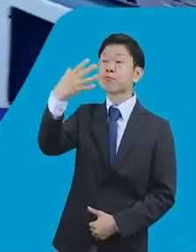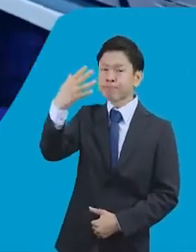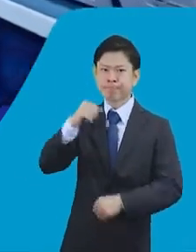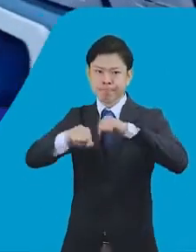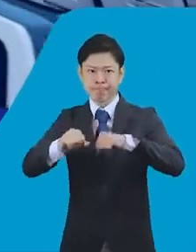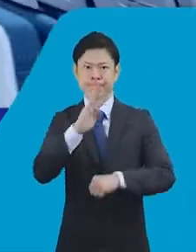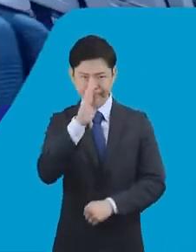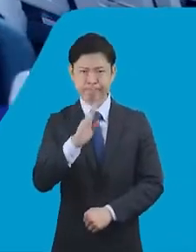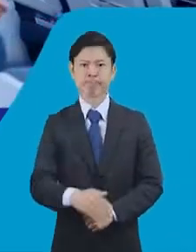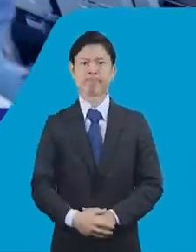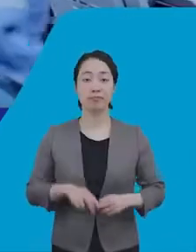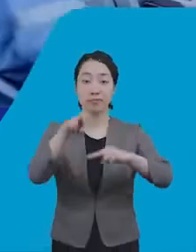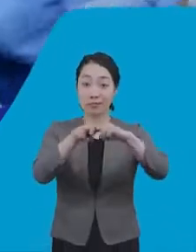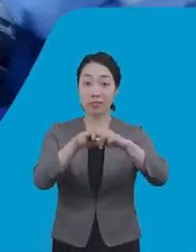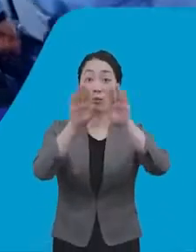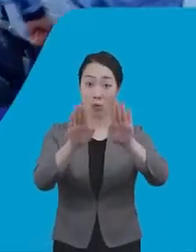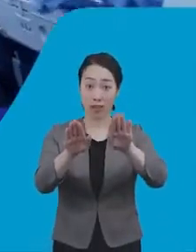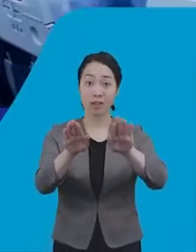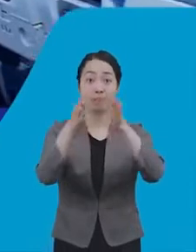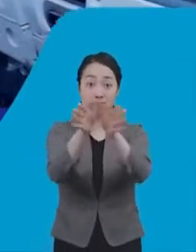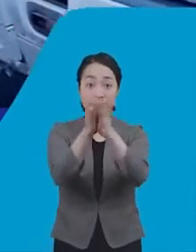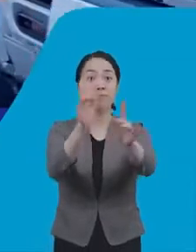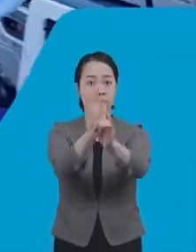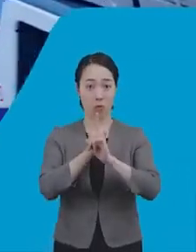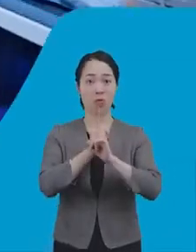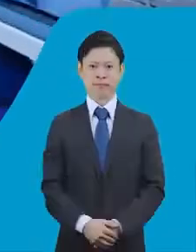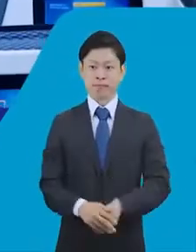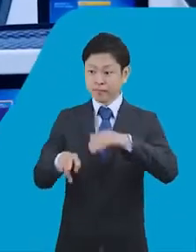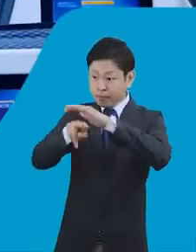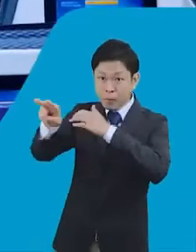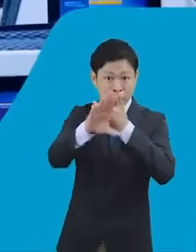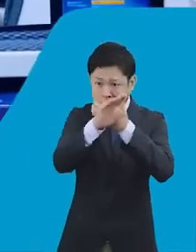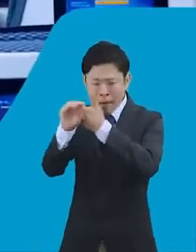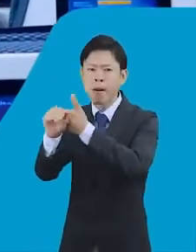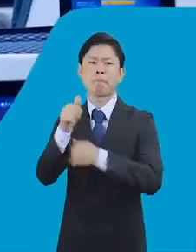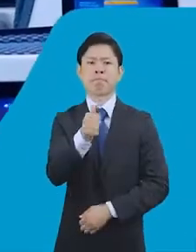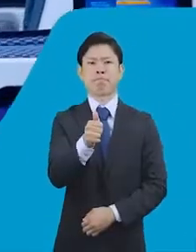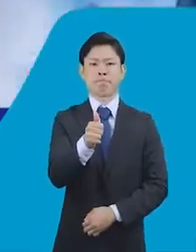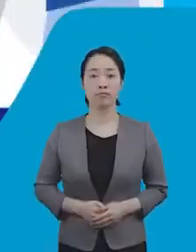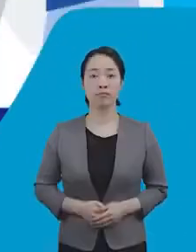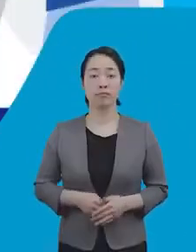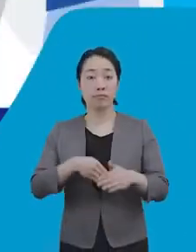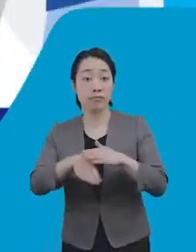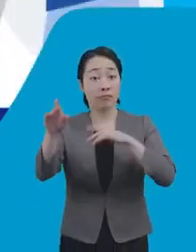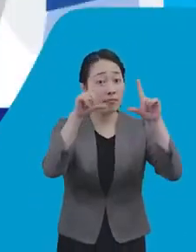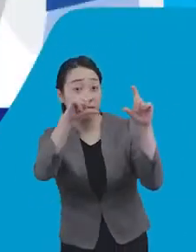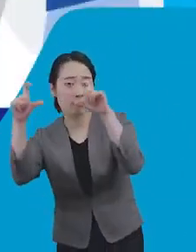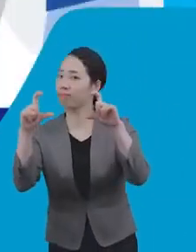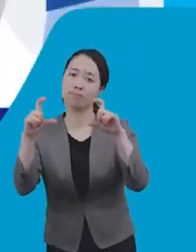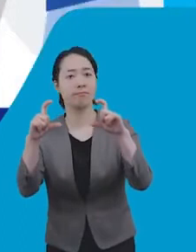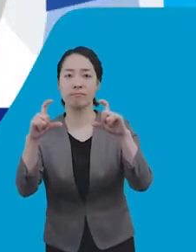の指示に従い行動してください。 Remain seated and wait for instructions. 脱出時の撮影は禁止です。 Photography